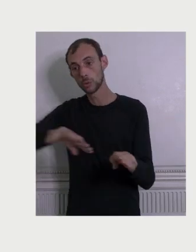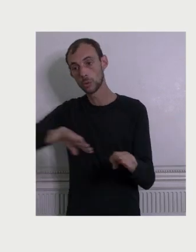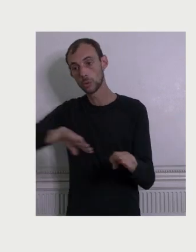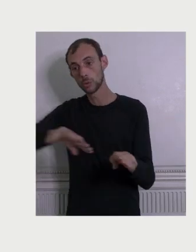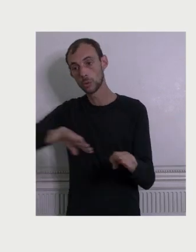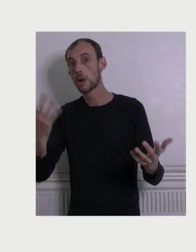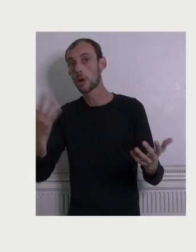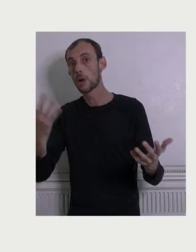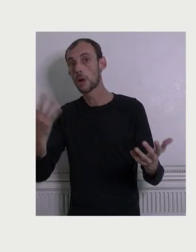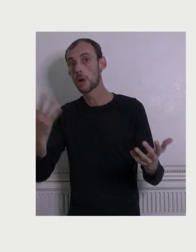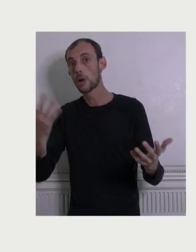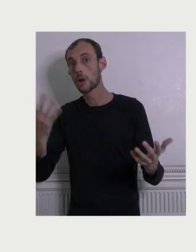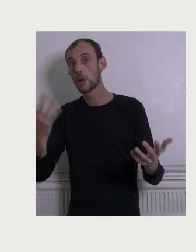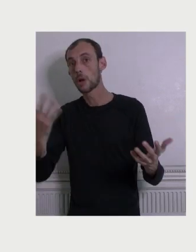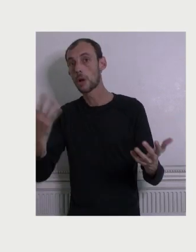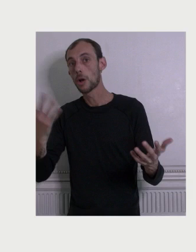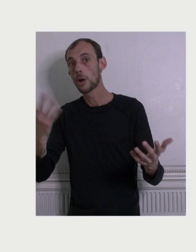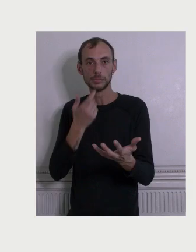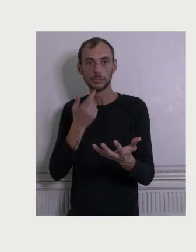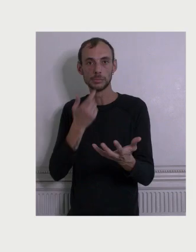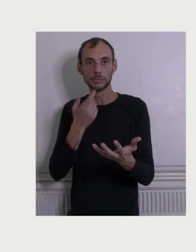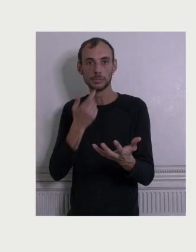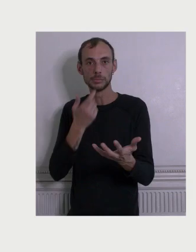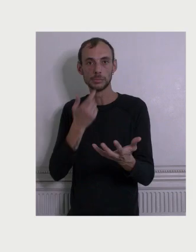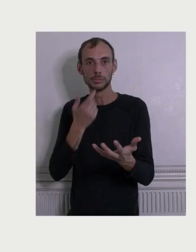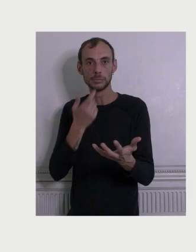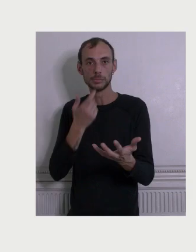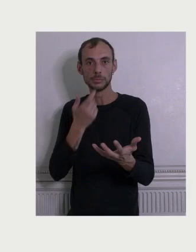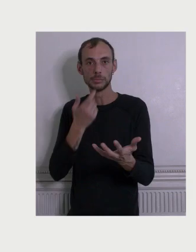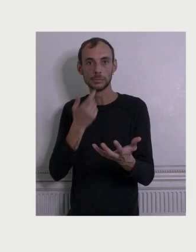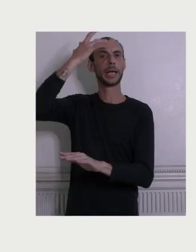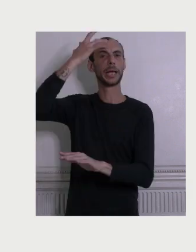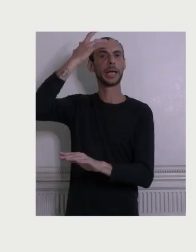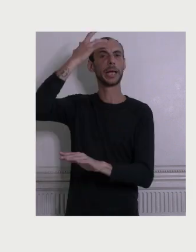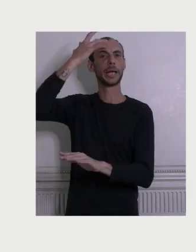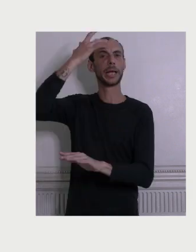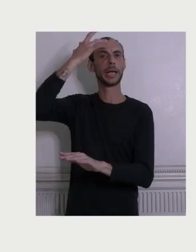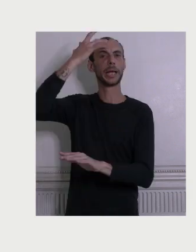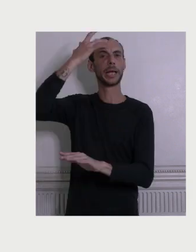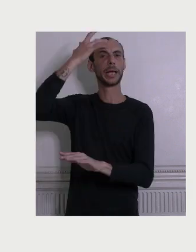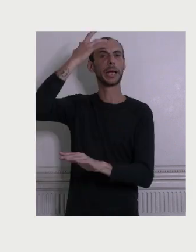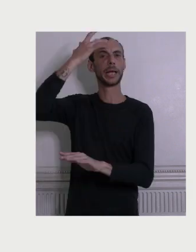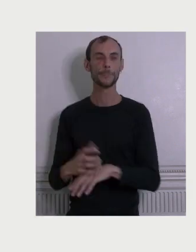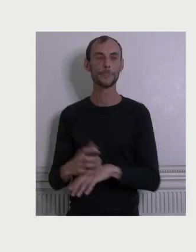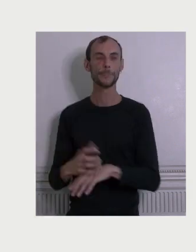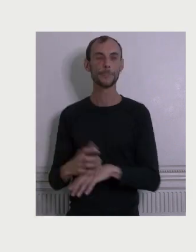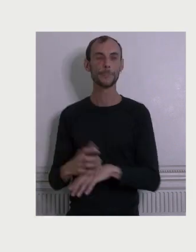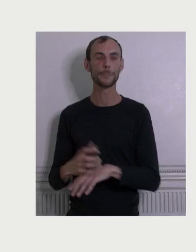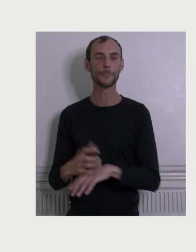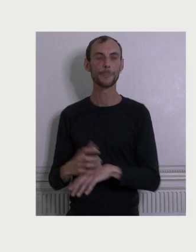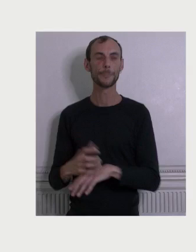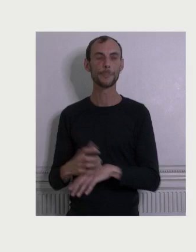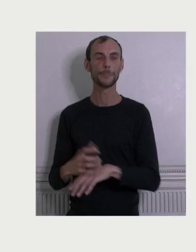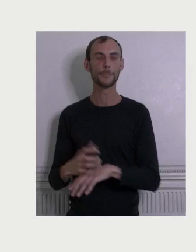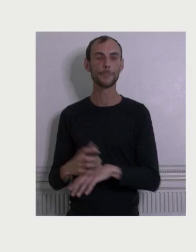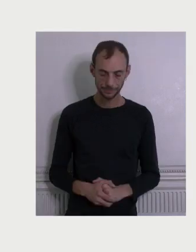commune pionnière en la matière en se dotant d'un schéma directeur des bâtiments, mais un schéma directeur énergétique, c'est-à-dire une réflexion sur le